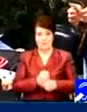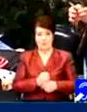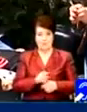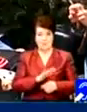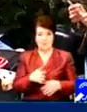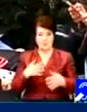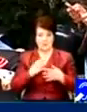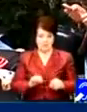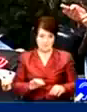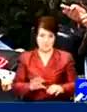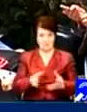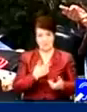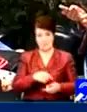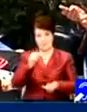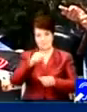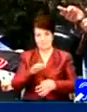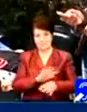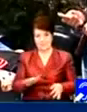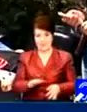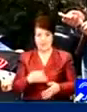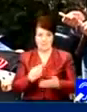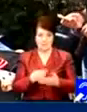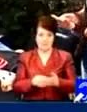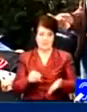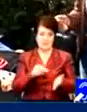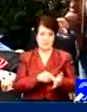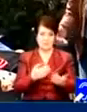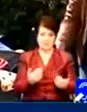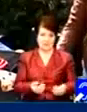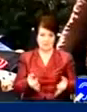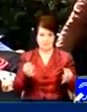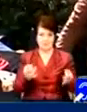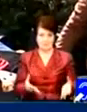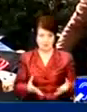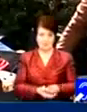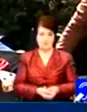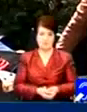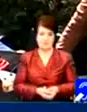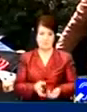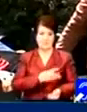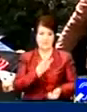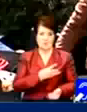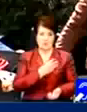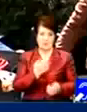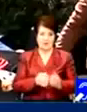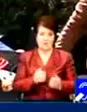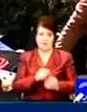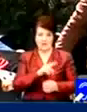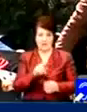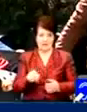ne-am plictisit sau nu ne mai vin bine. Prețurile pe care le-am pus astăzi sunt simbolice. Ne dorim ca